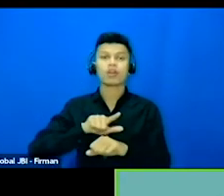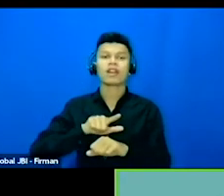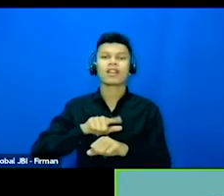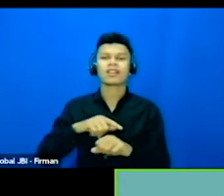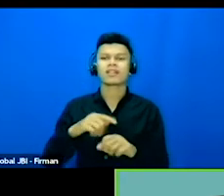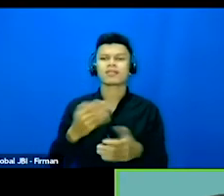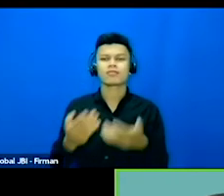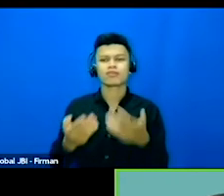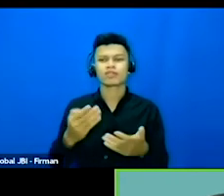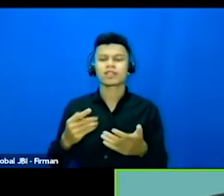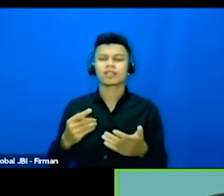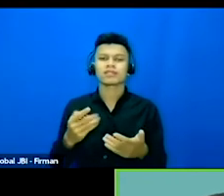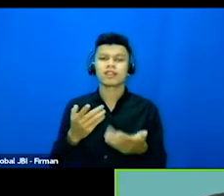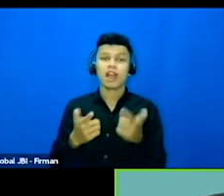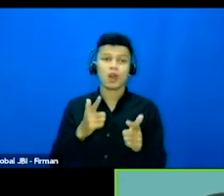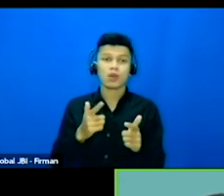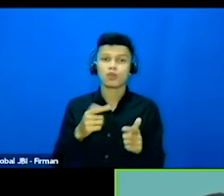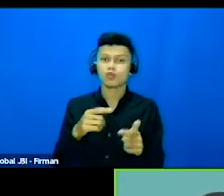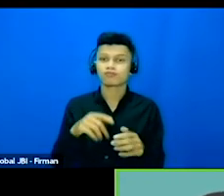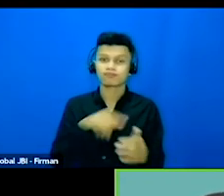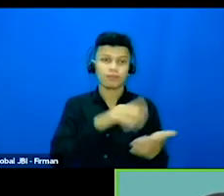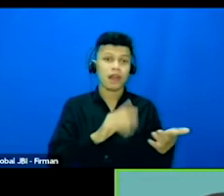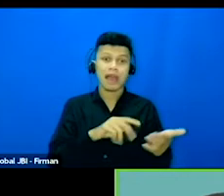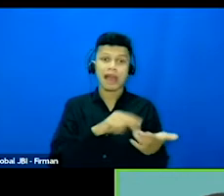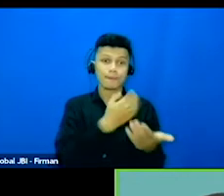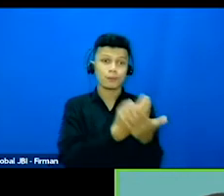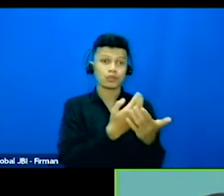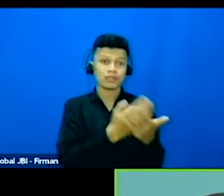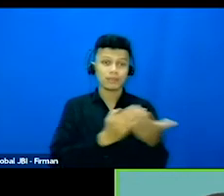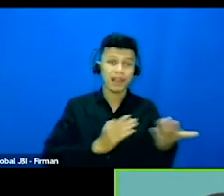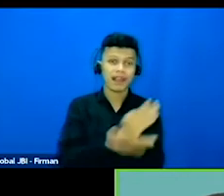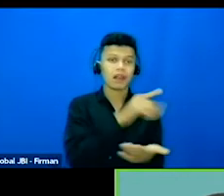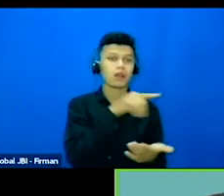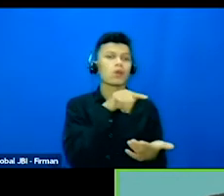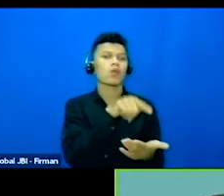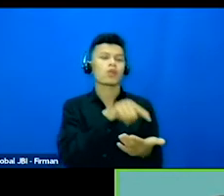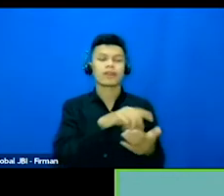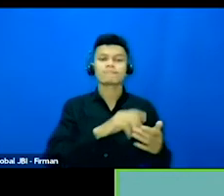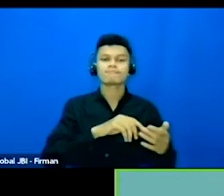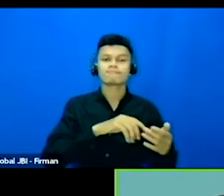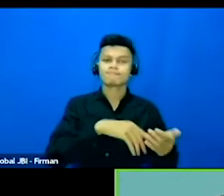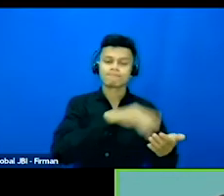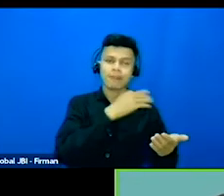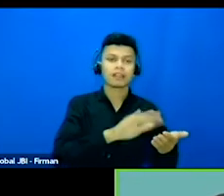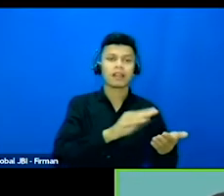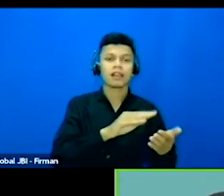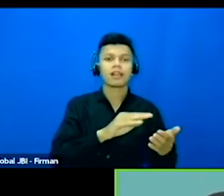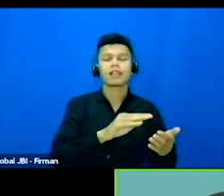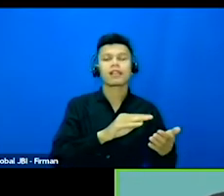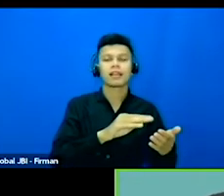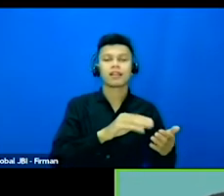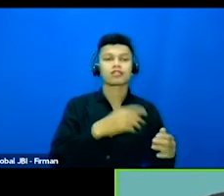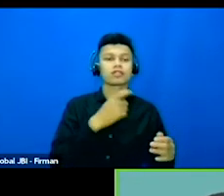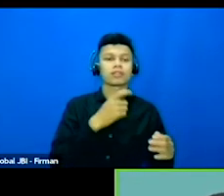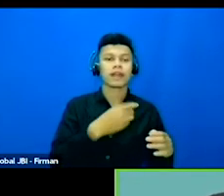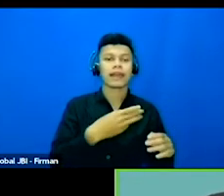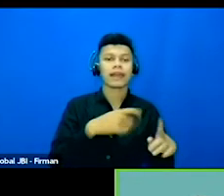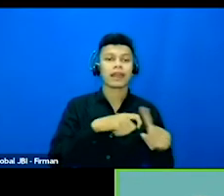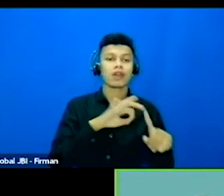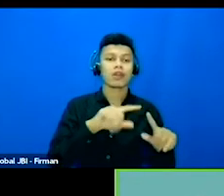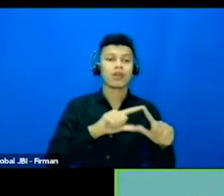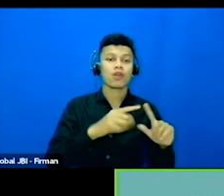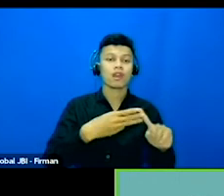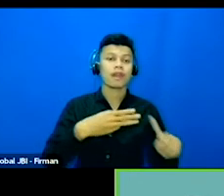tipe cabut gigi tercabut eh registrasinya untuk pencantuman clever nah sedangkan